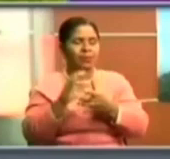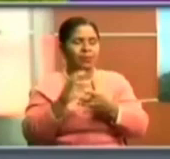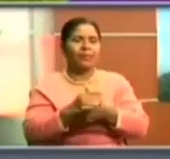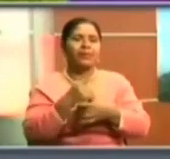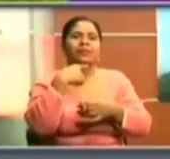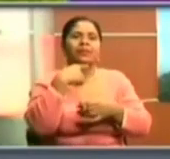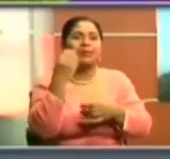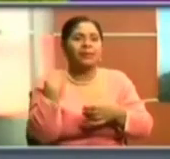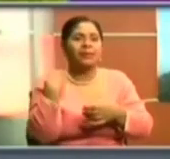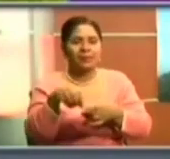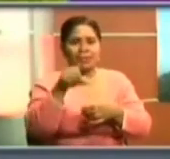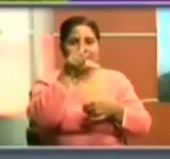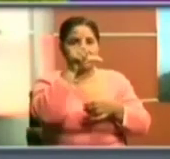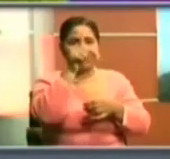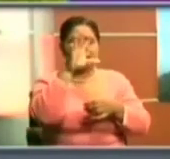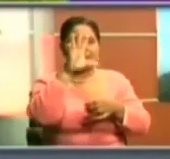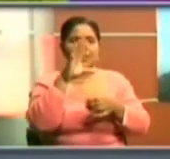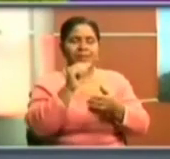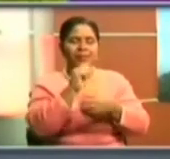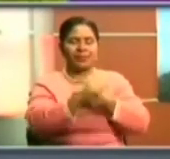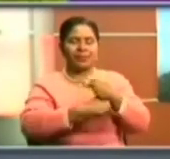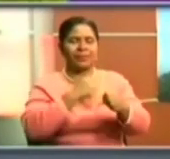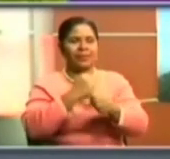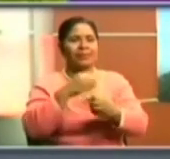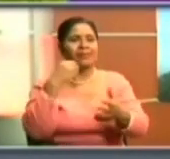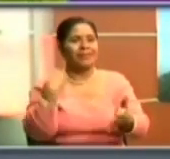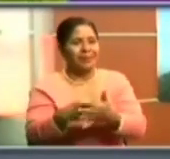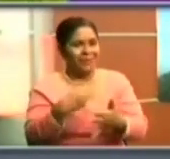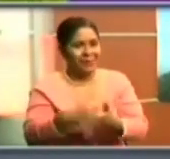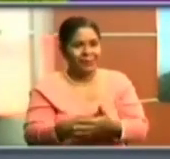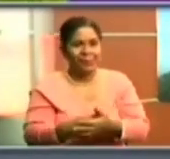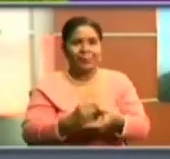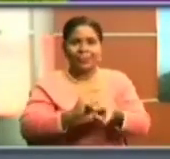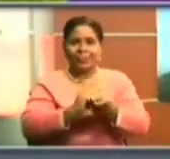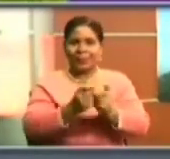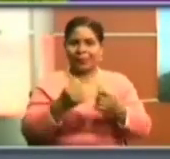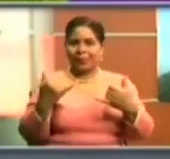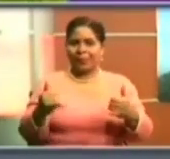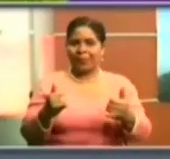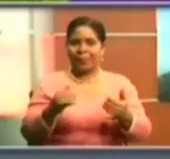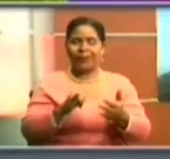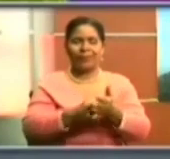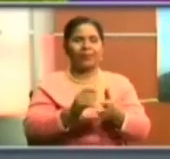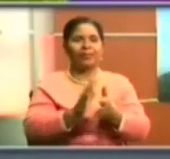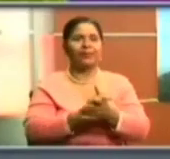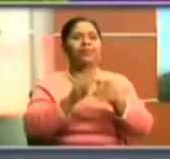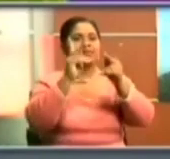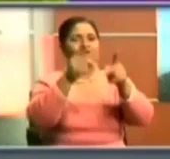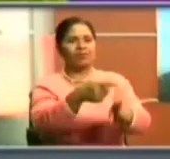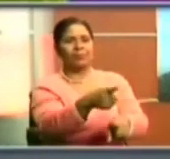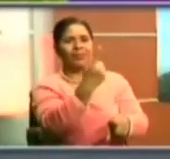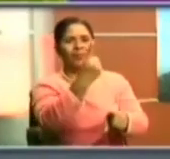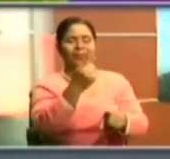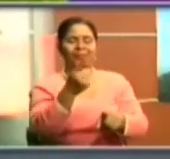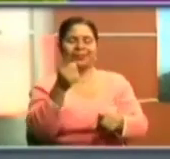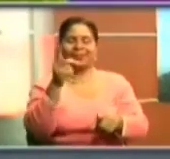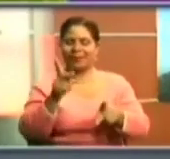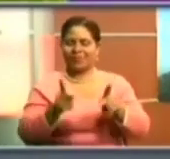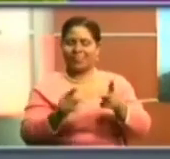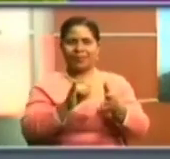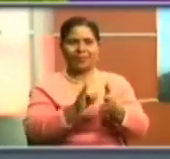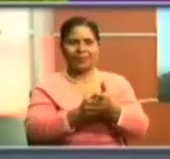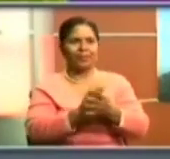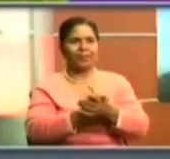qui disent qu'il y a 25 ans depuis qu'il a changé chaque l'État pour gros autobus. Eh bien, je dis qu'il y a un seul autobus dans le pays. Peuple, un grand